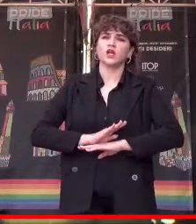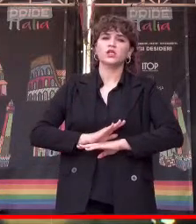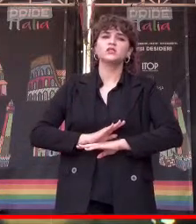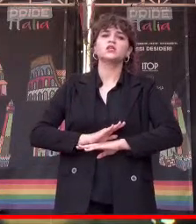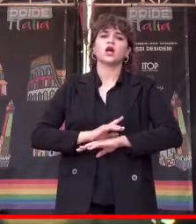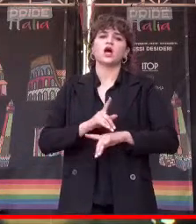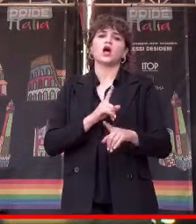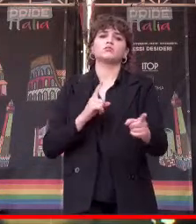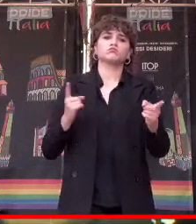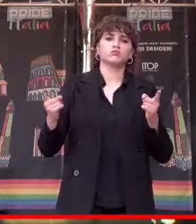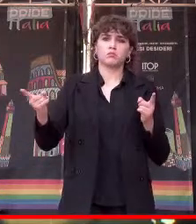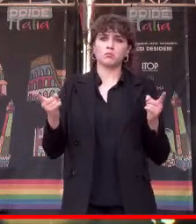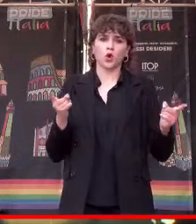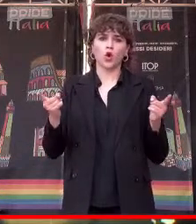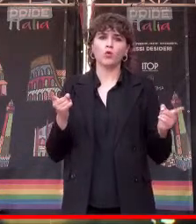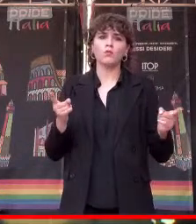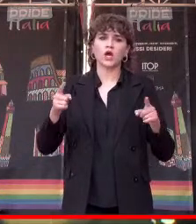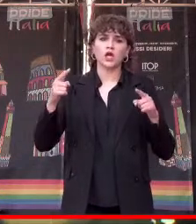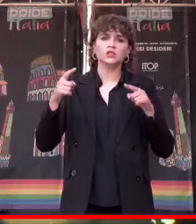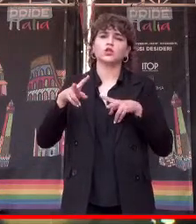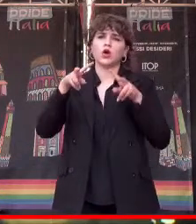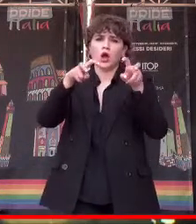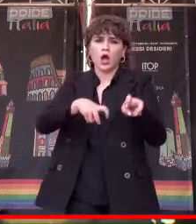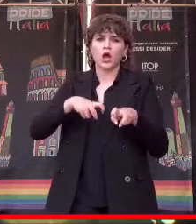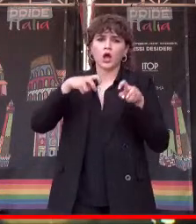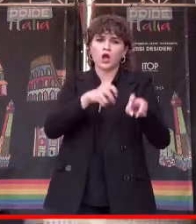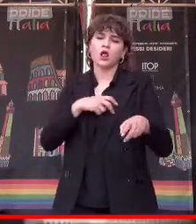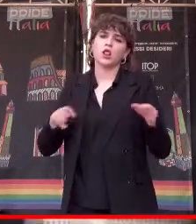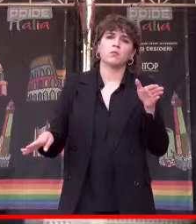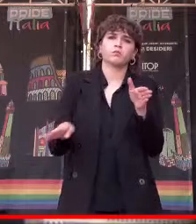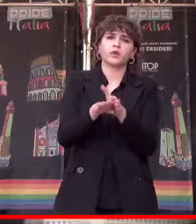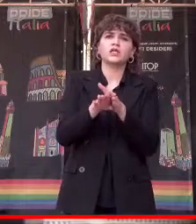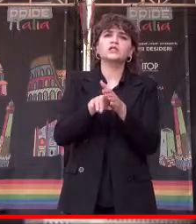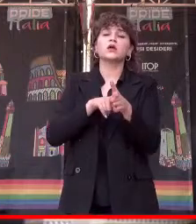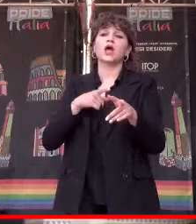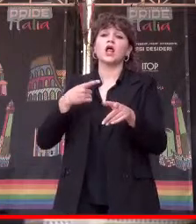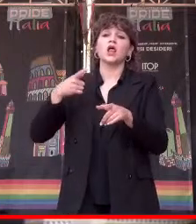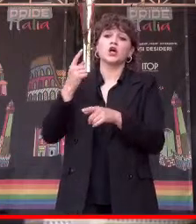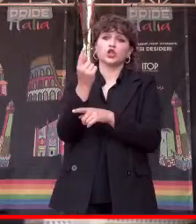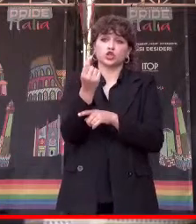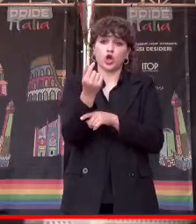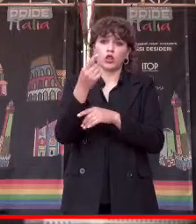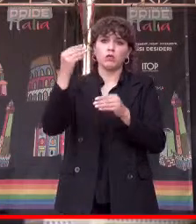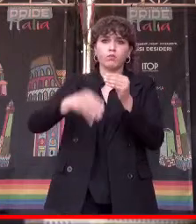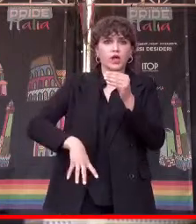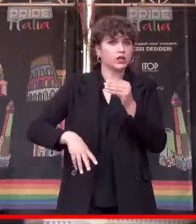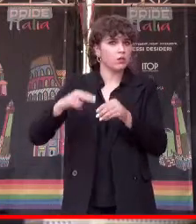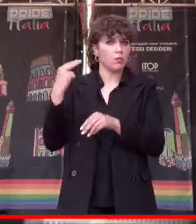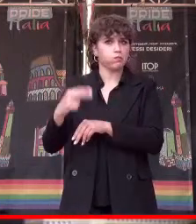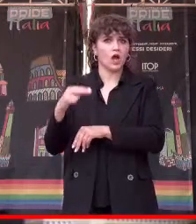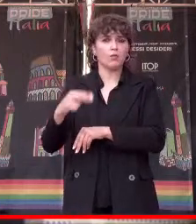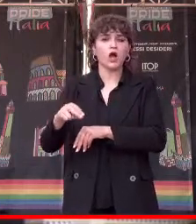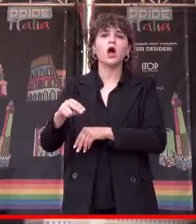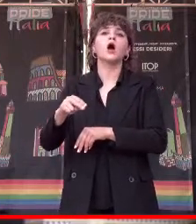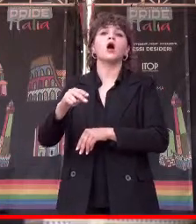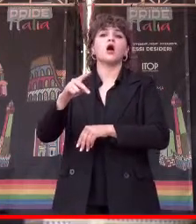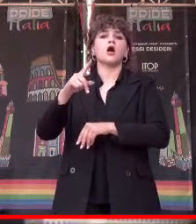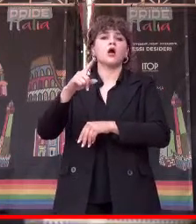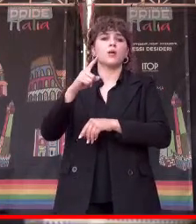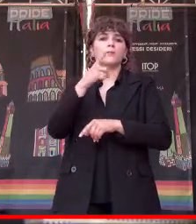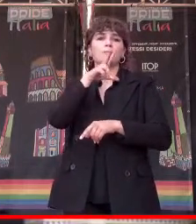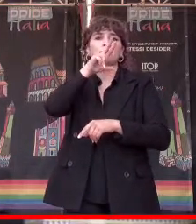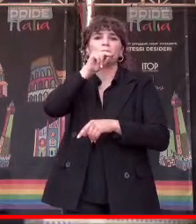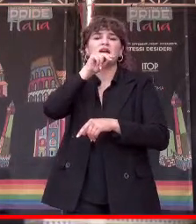i cantieri devono partire per non perdere questi soldi entro marzo 2023, e quindi possiamo